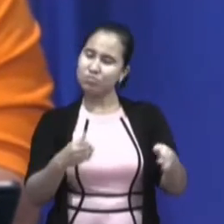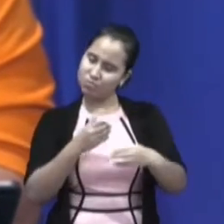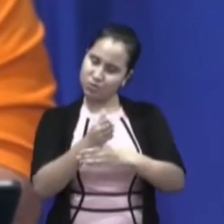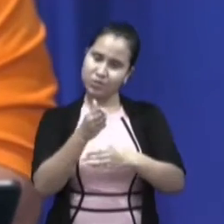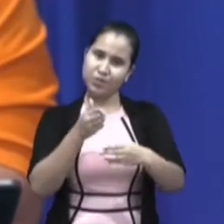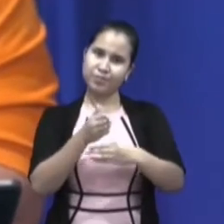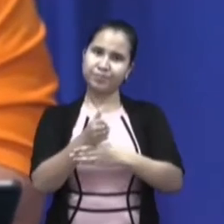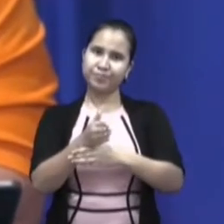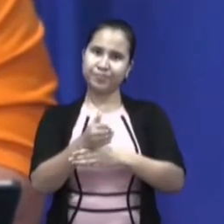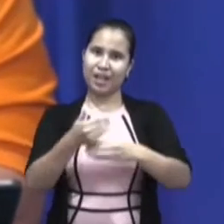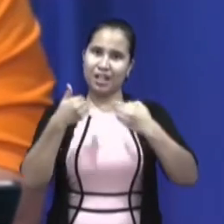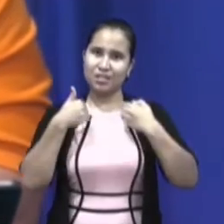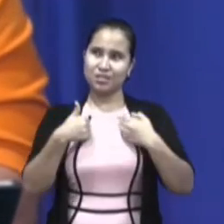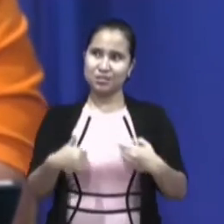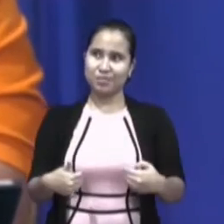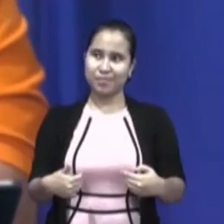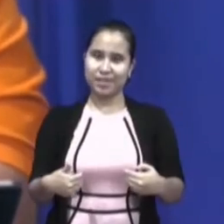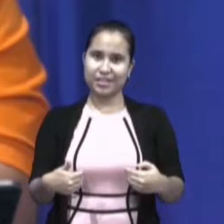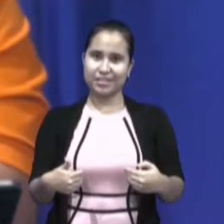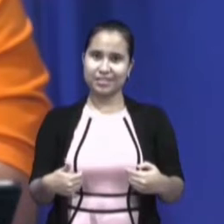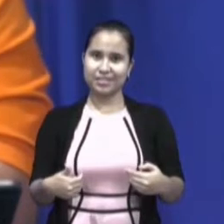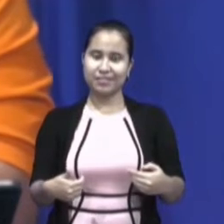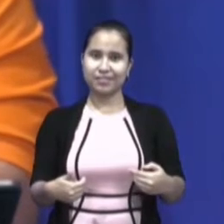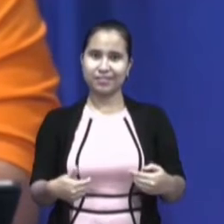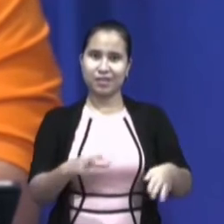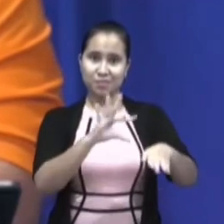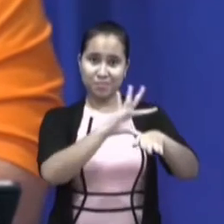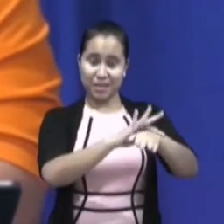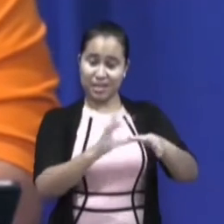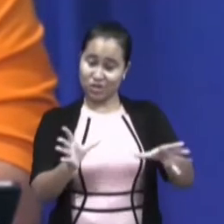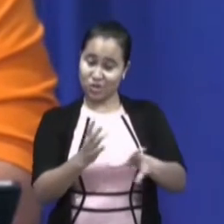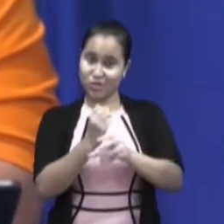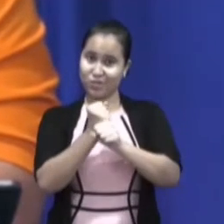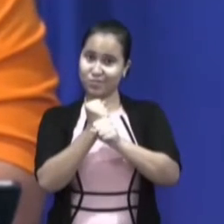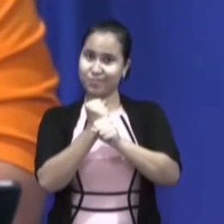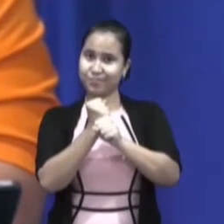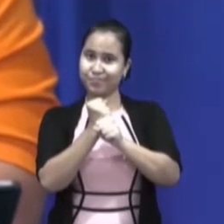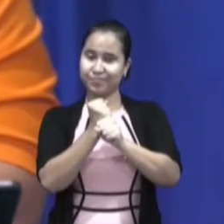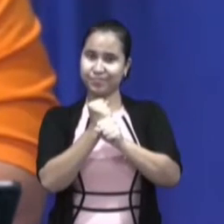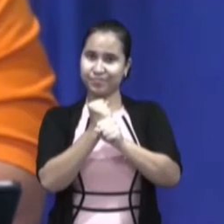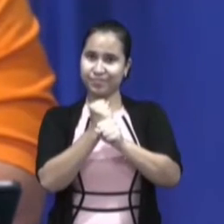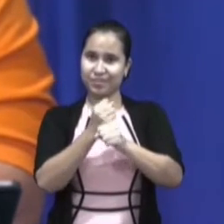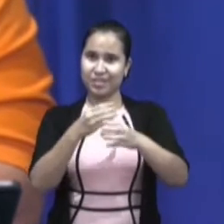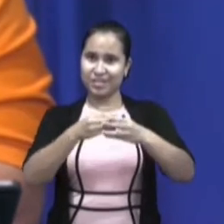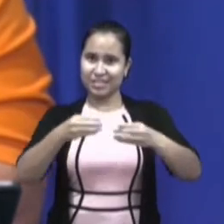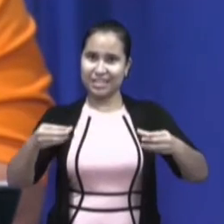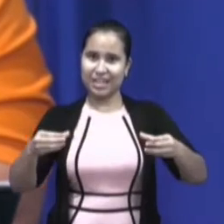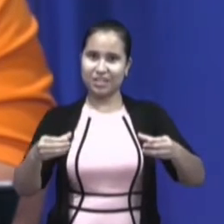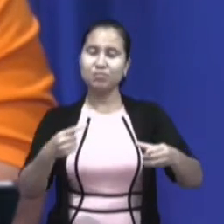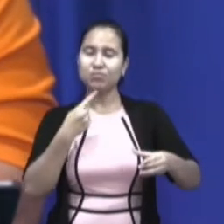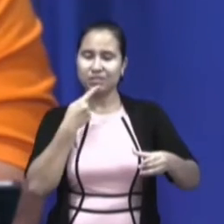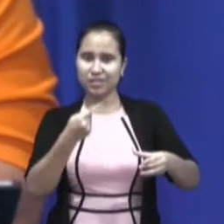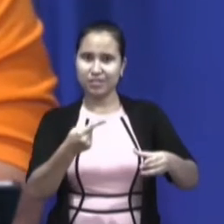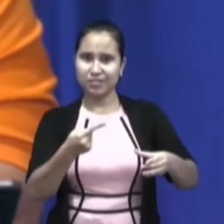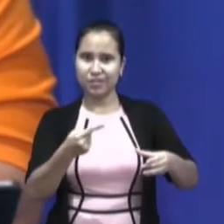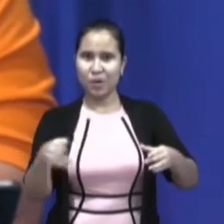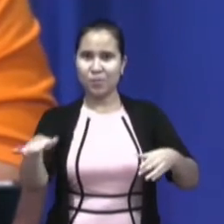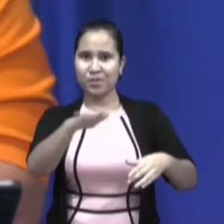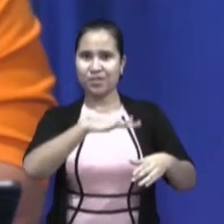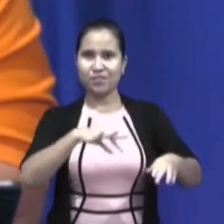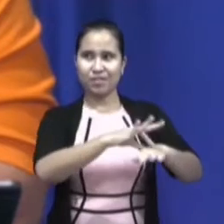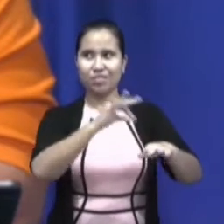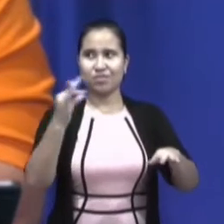die op de een of andere manier medische hulp dan wel, als zaken die moeten worden aangegeven op het gebied